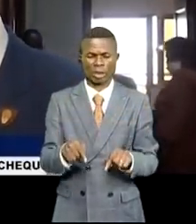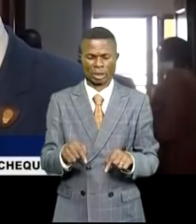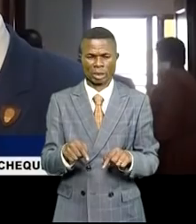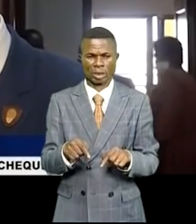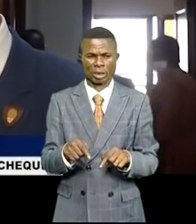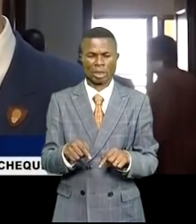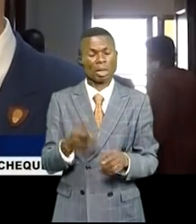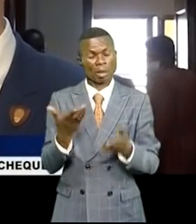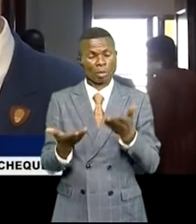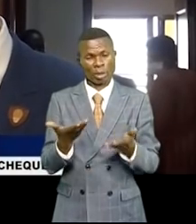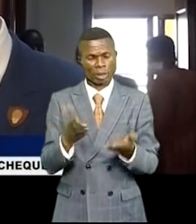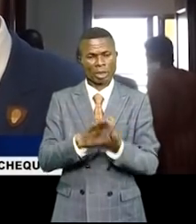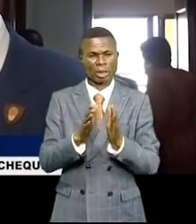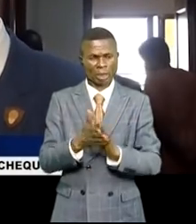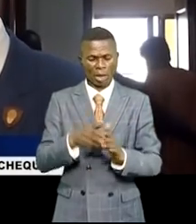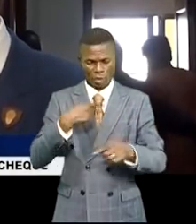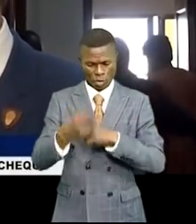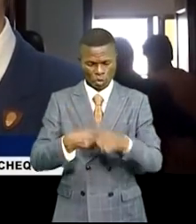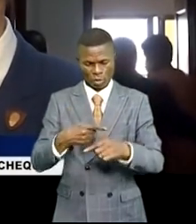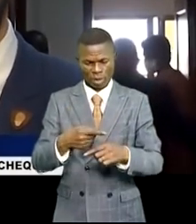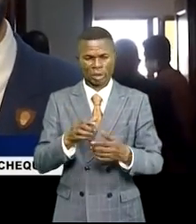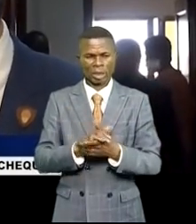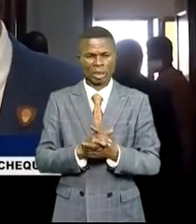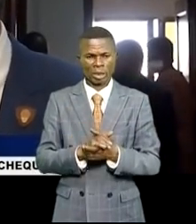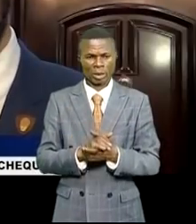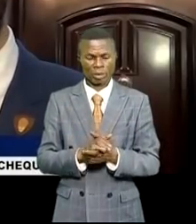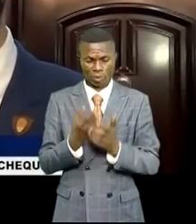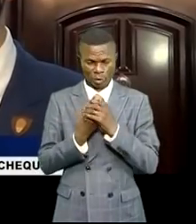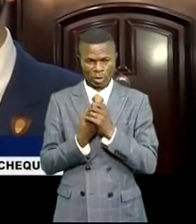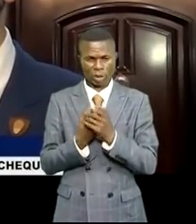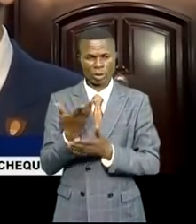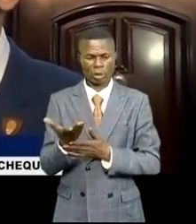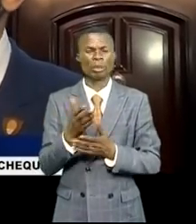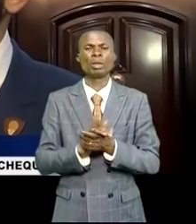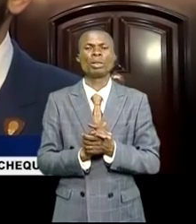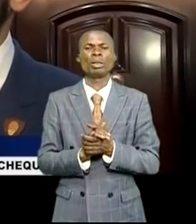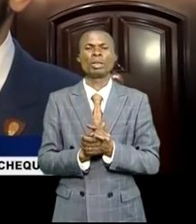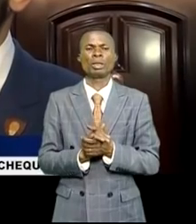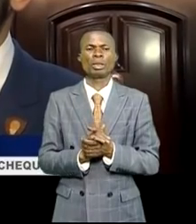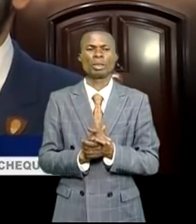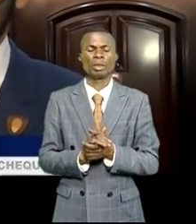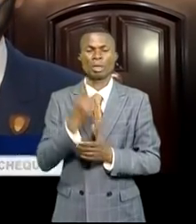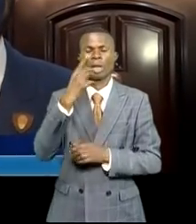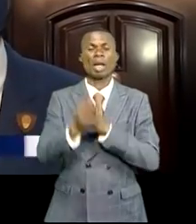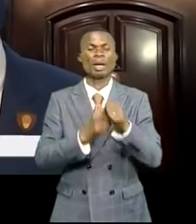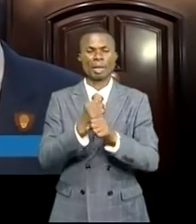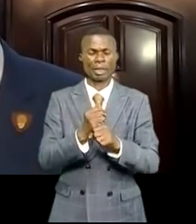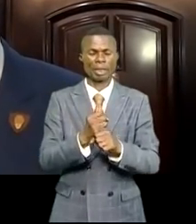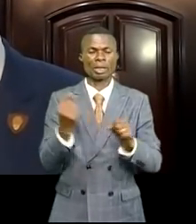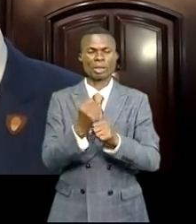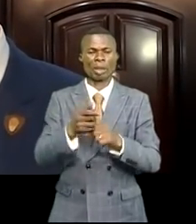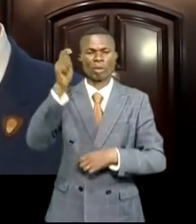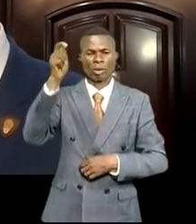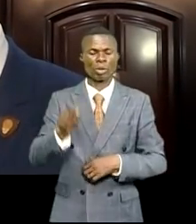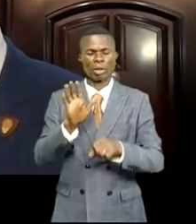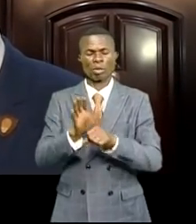qui pourrait être ouverte assez bientôt. Ça sera utilisable pas seulement pour les forces armées, mais aussi pour